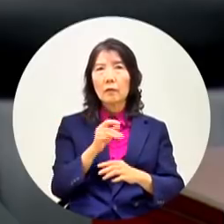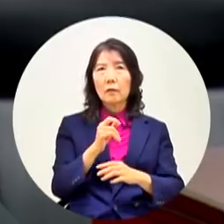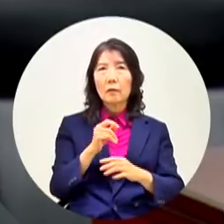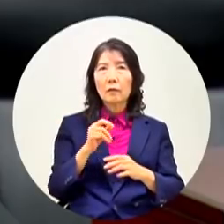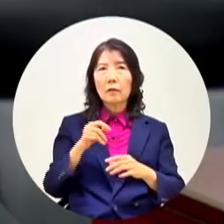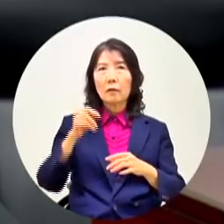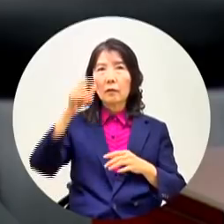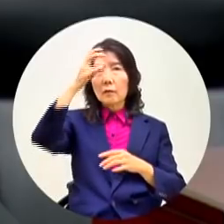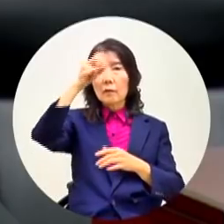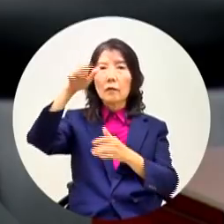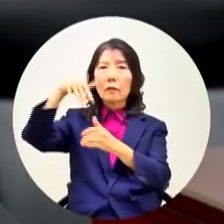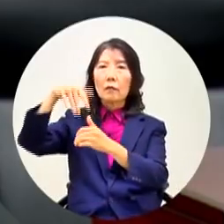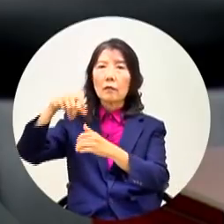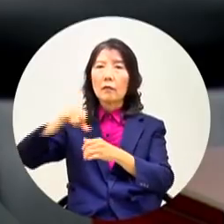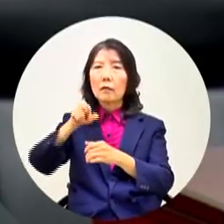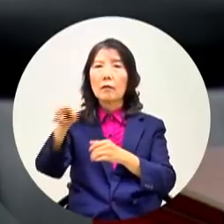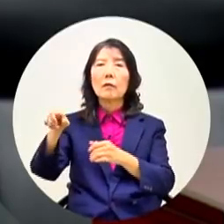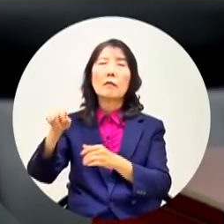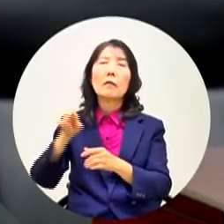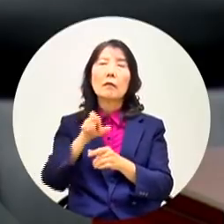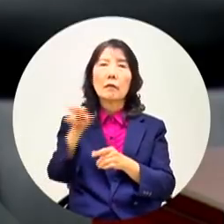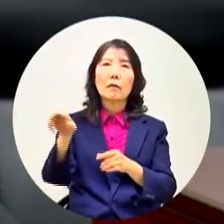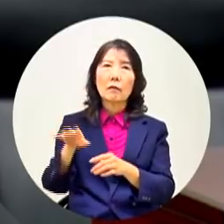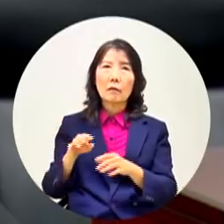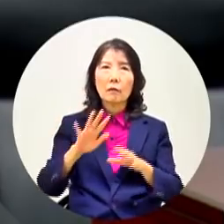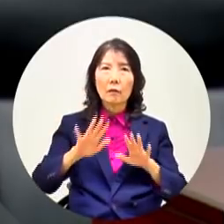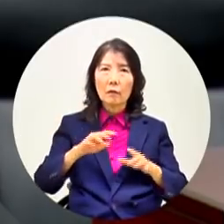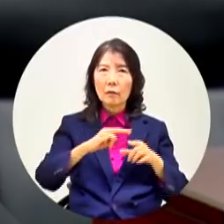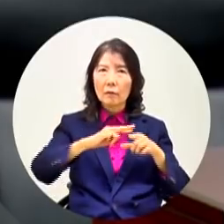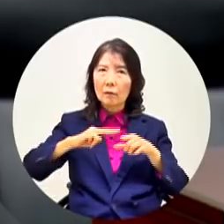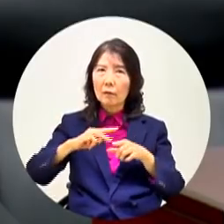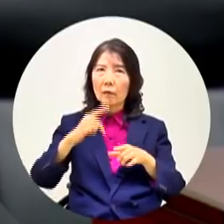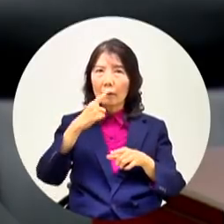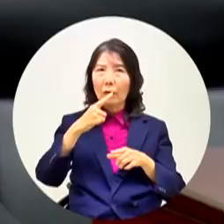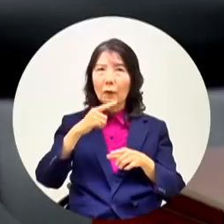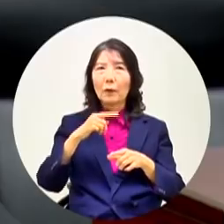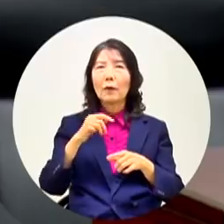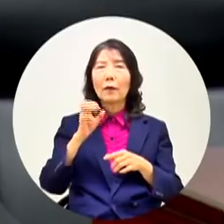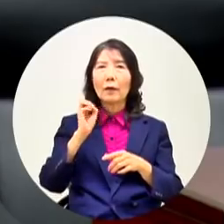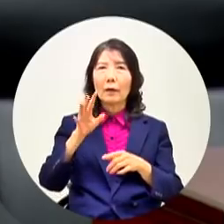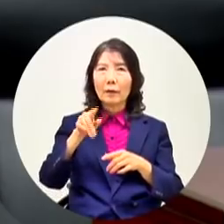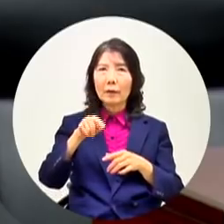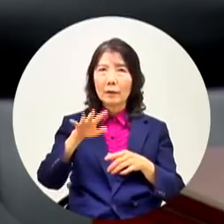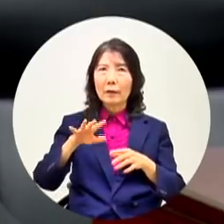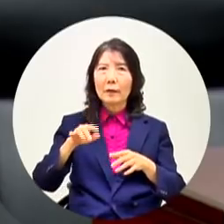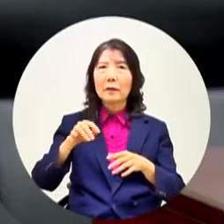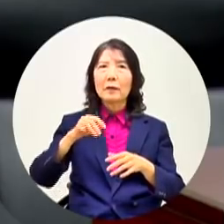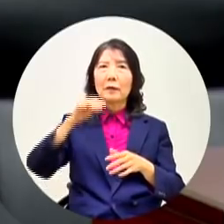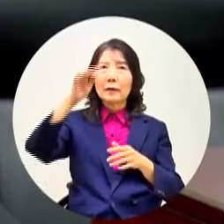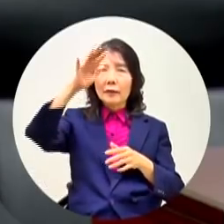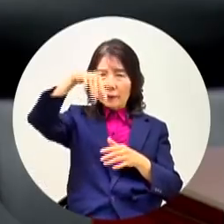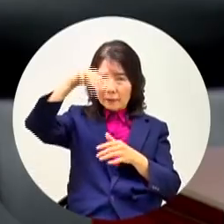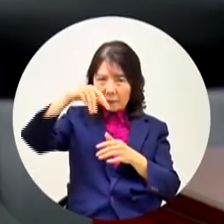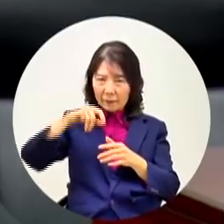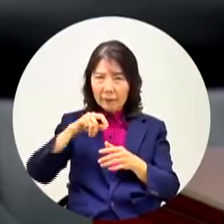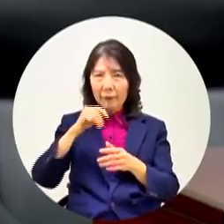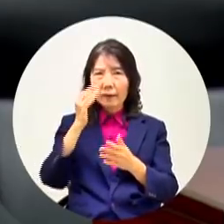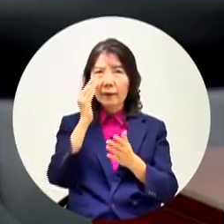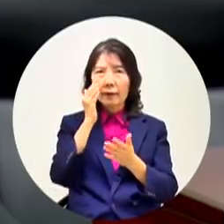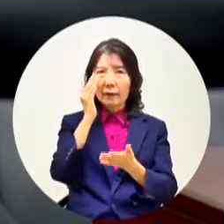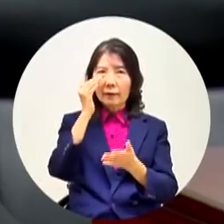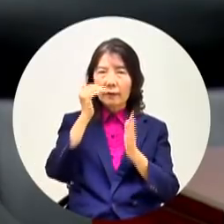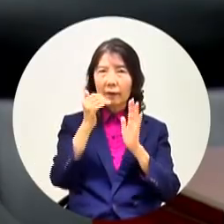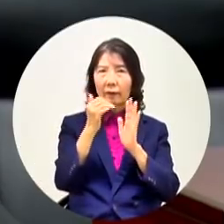转。我甲你介绍，我伫遮互咱的兄弟查三遍。我伫遮要等，我都要徛，就甲我查三